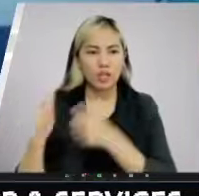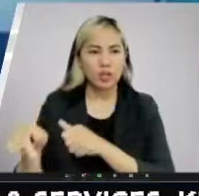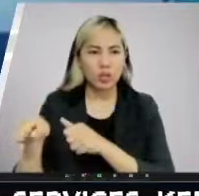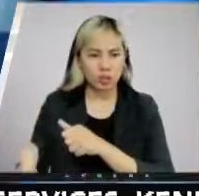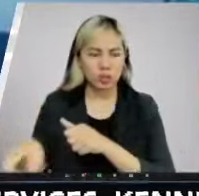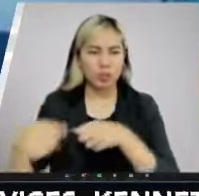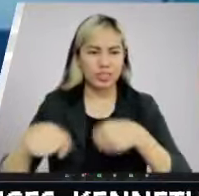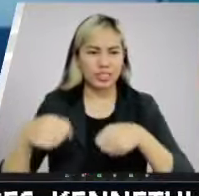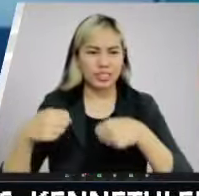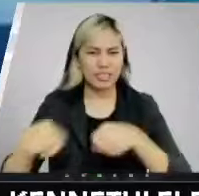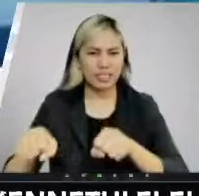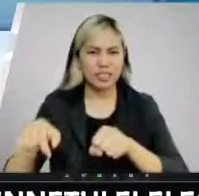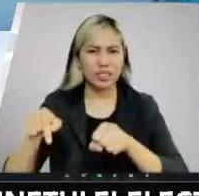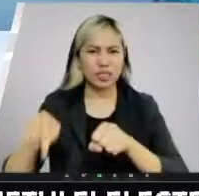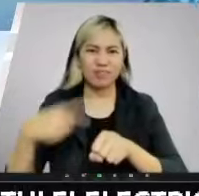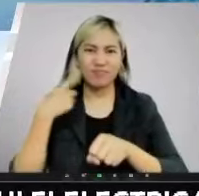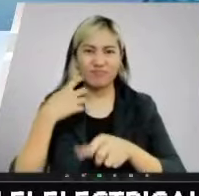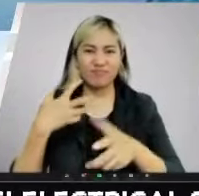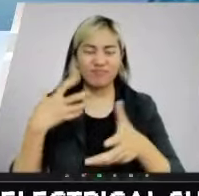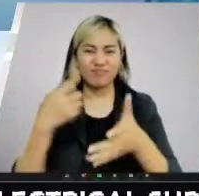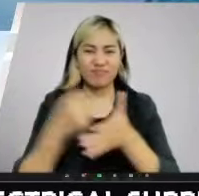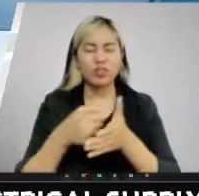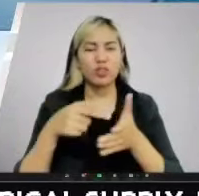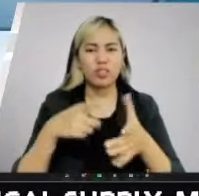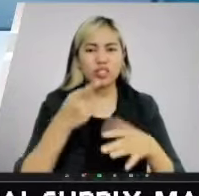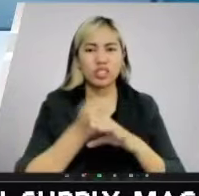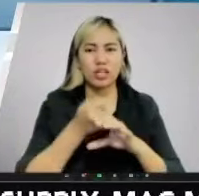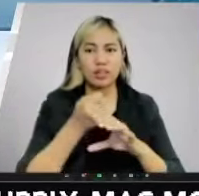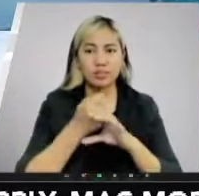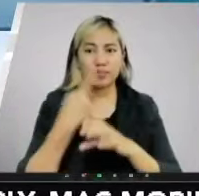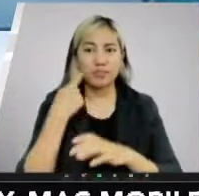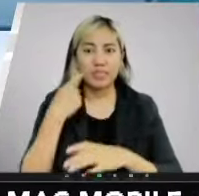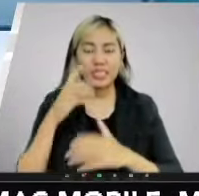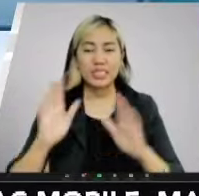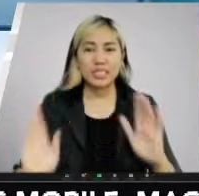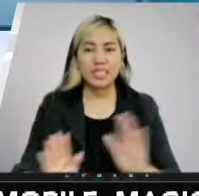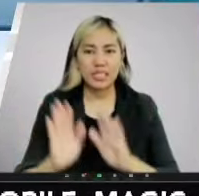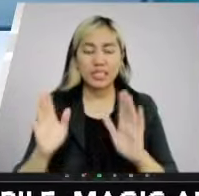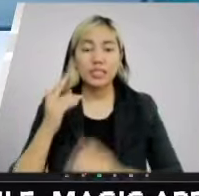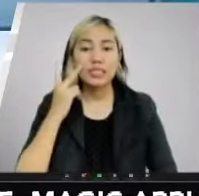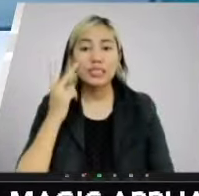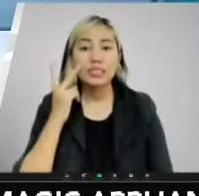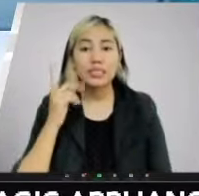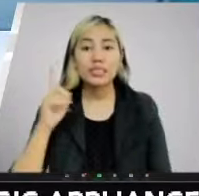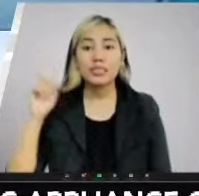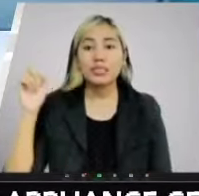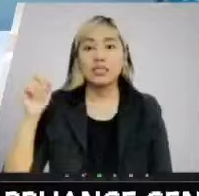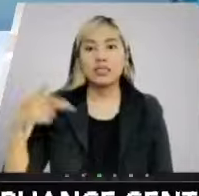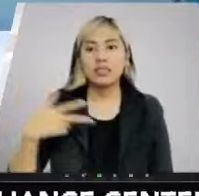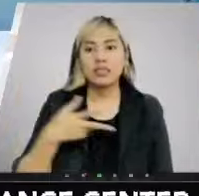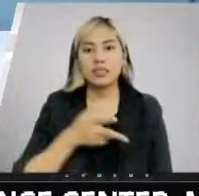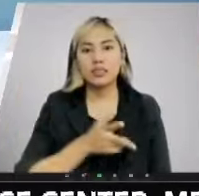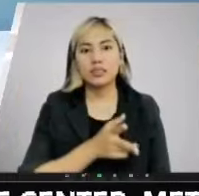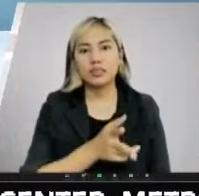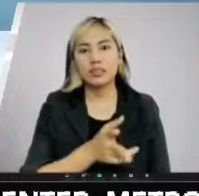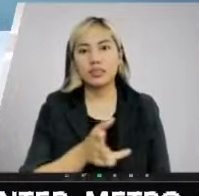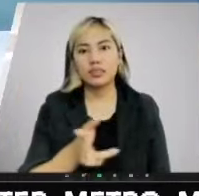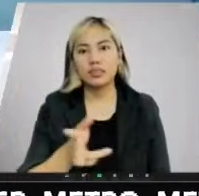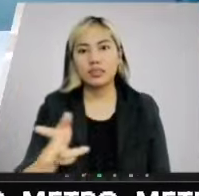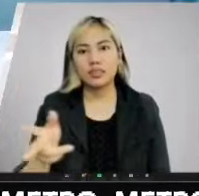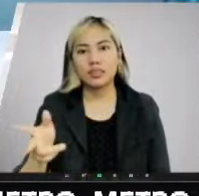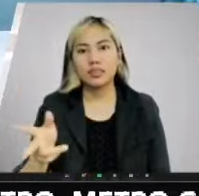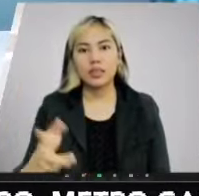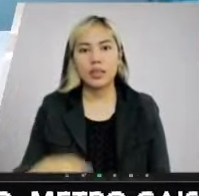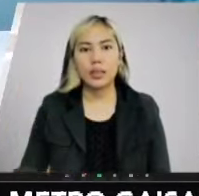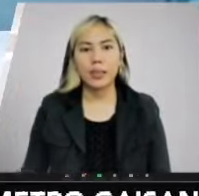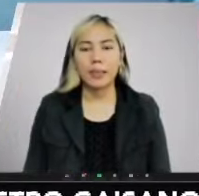ibinigay ng Malabon Police na CCTV footage sa GMA Integrated News, makikita na nanggaling sa magkaibang direksyon ang nasabing motorsiklo at